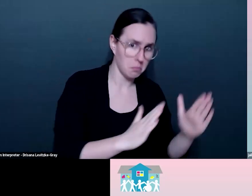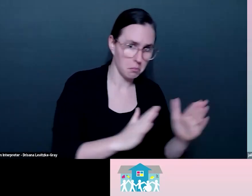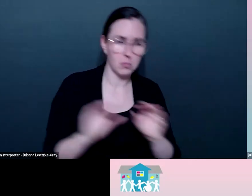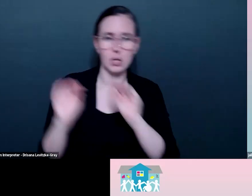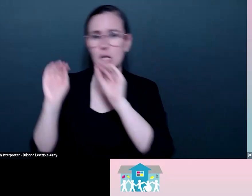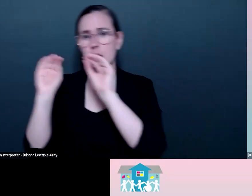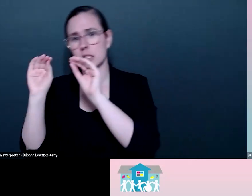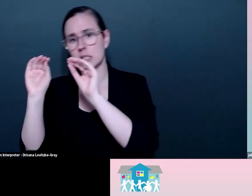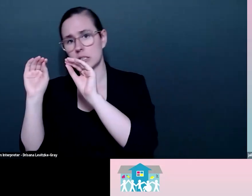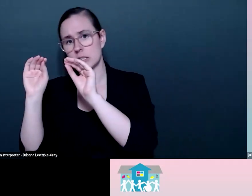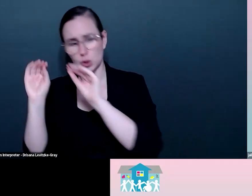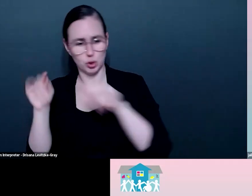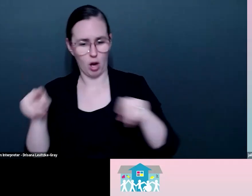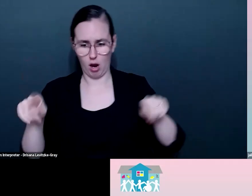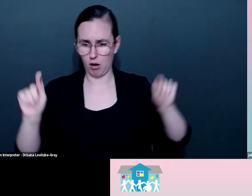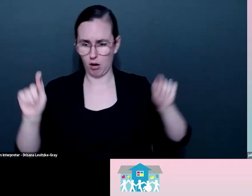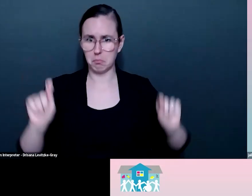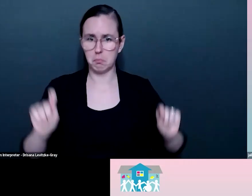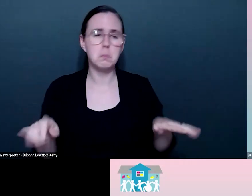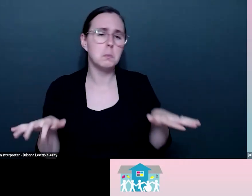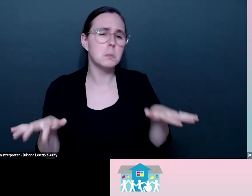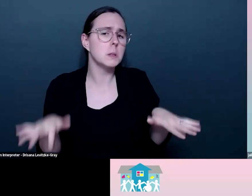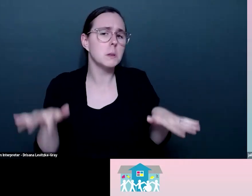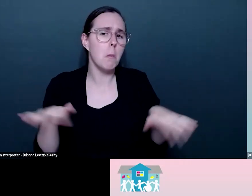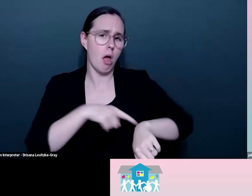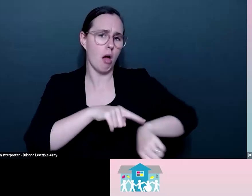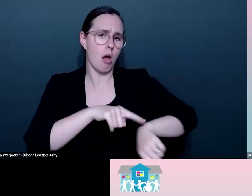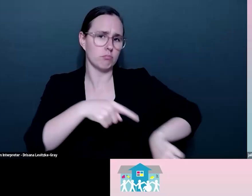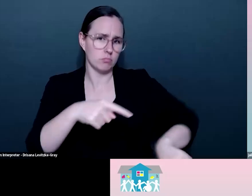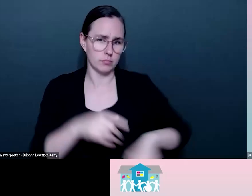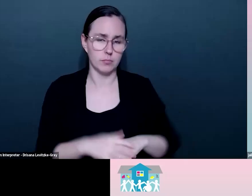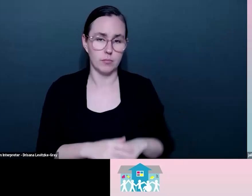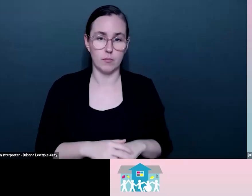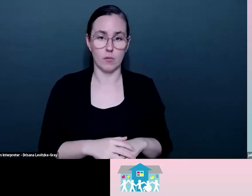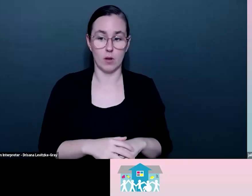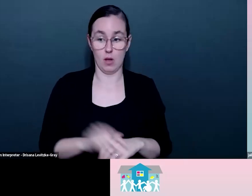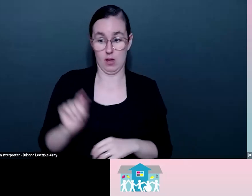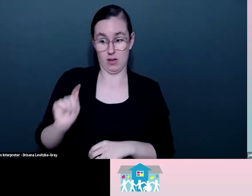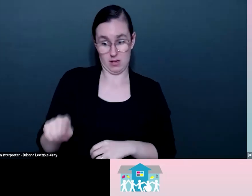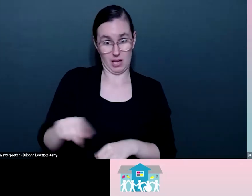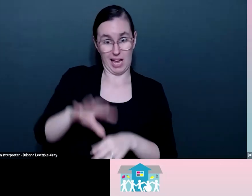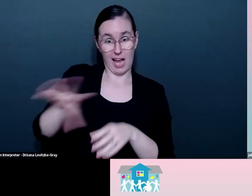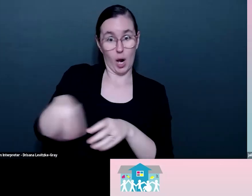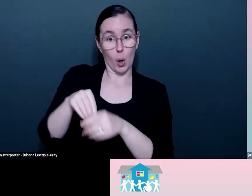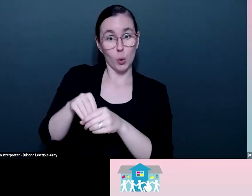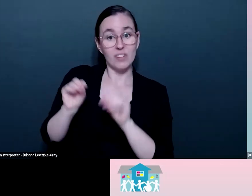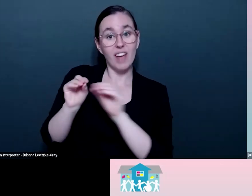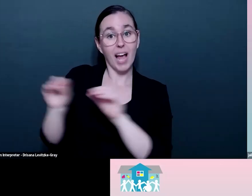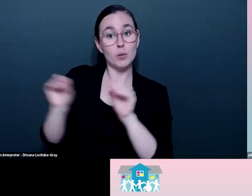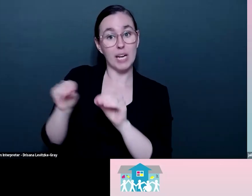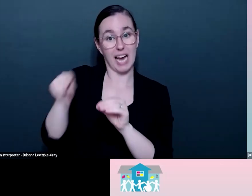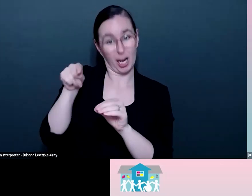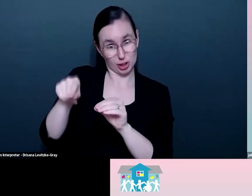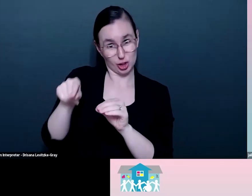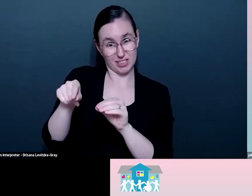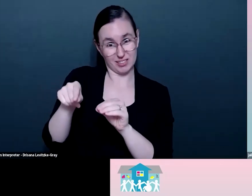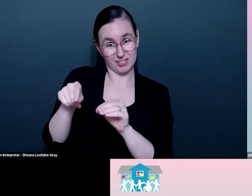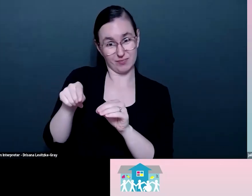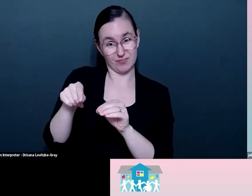mères. Donc, on peut dire qu'on n'a pas vraiment été en mesure de mesurer de manière